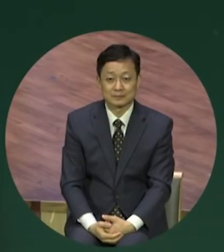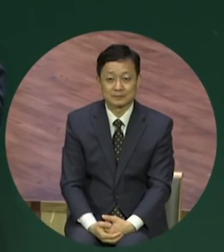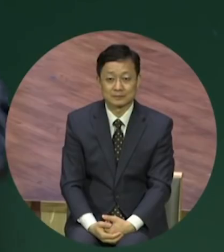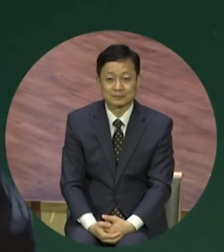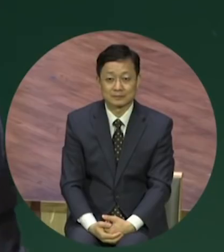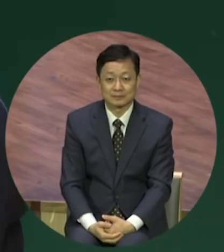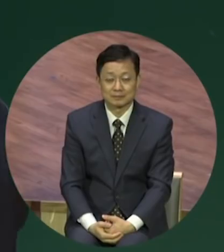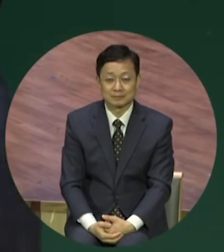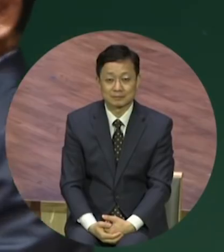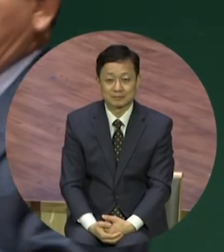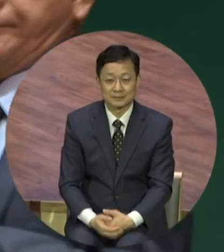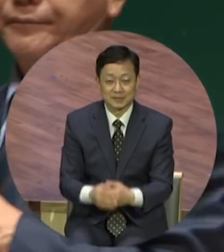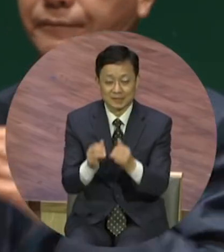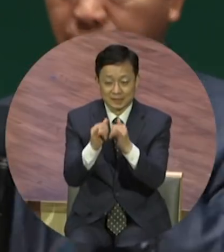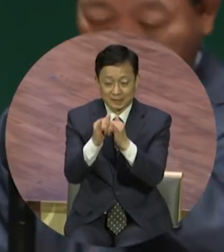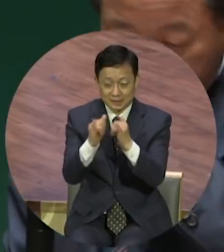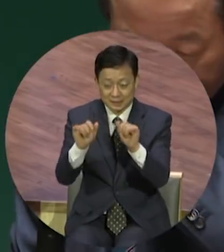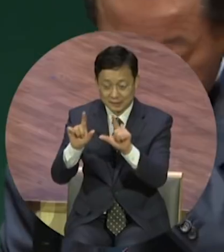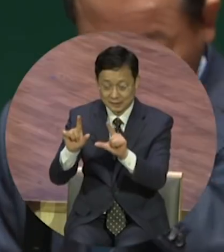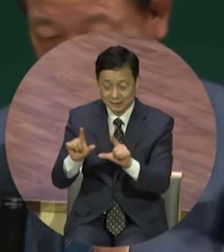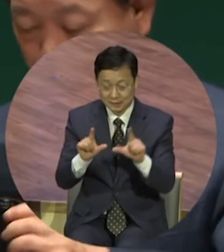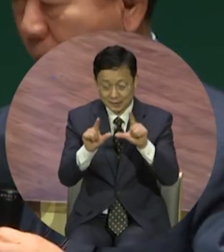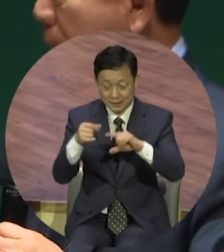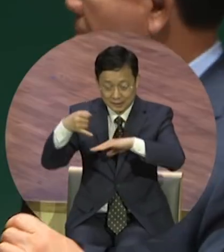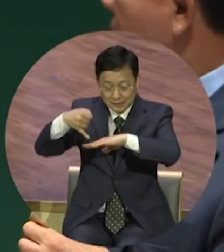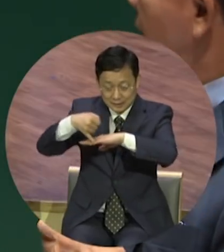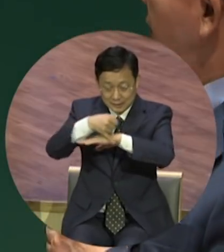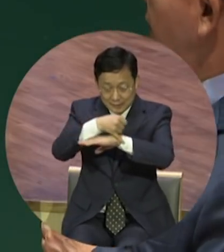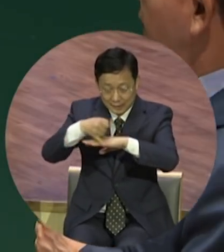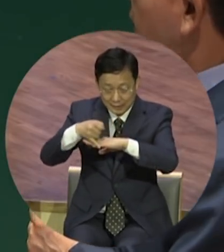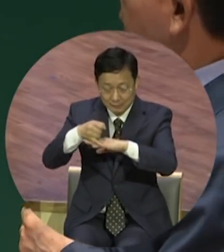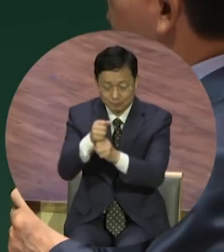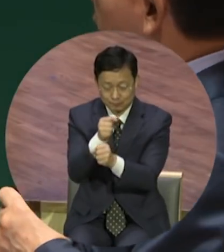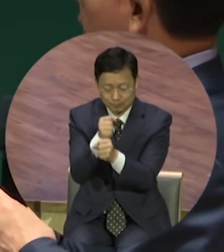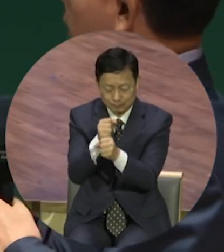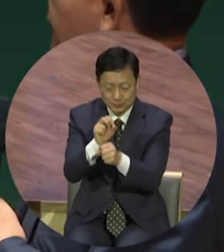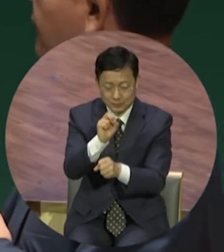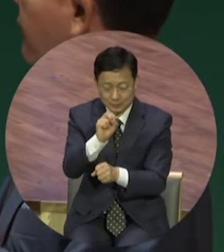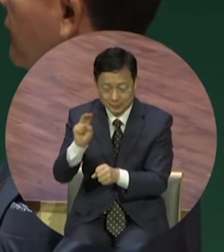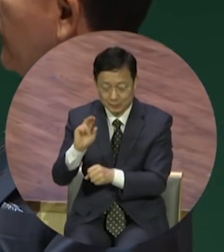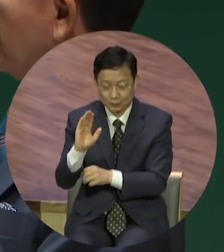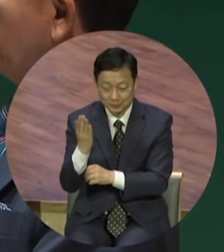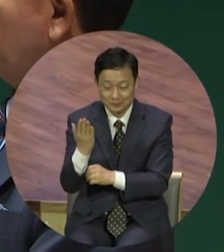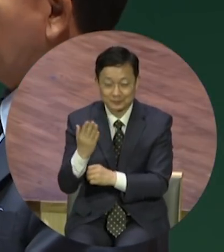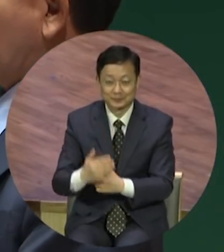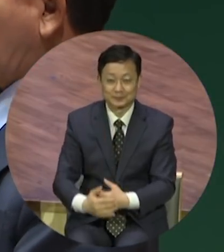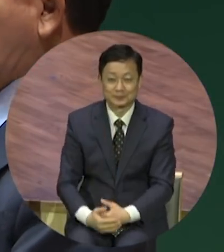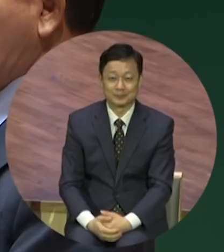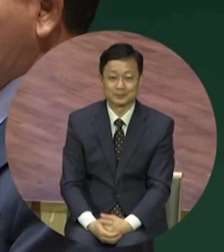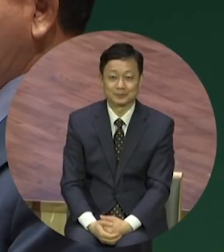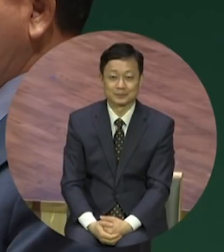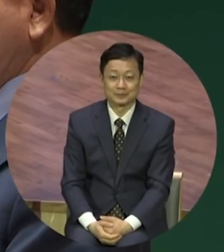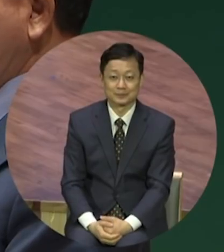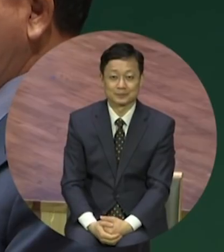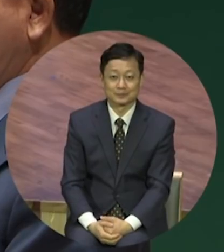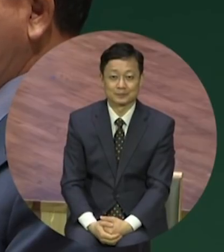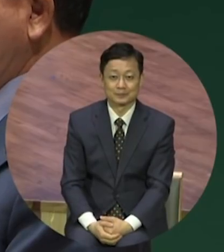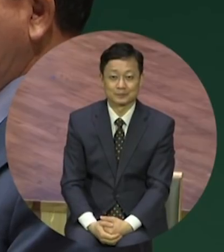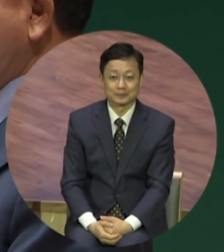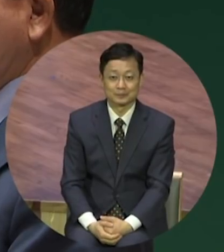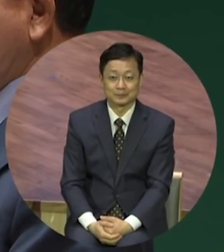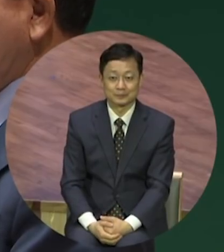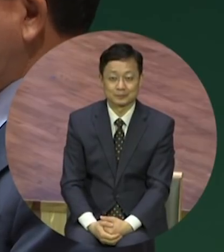인생 디자인이 나와야 됩니다. And from inside of this, we must have this very important life design come out. 간단히 우리